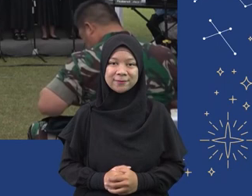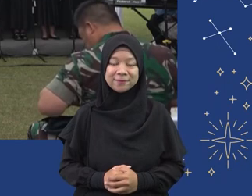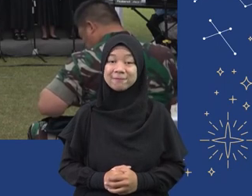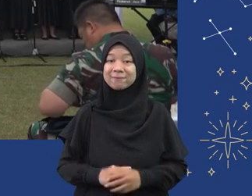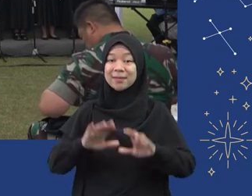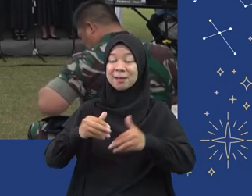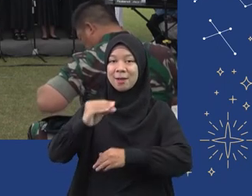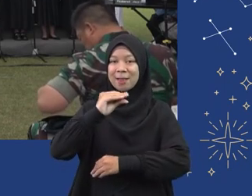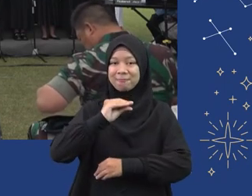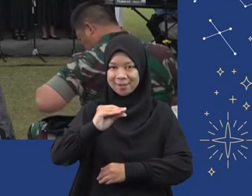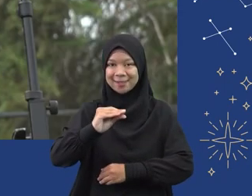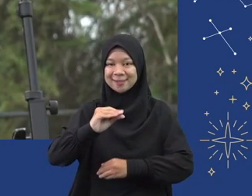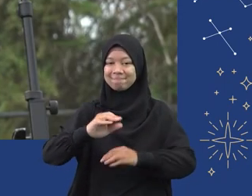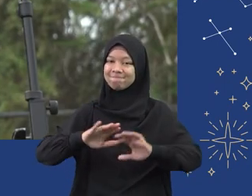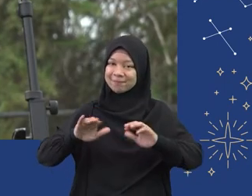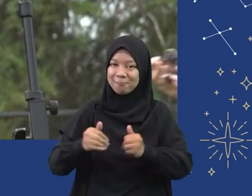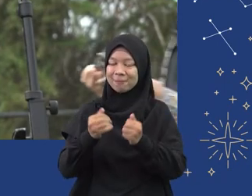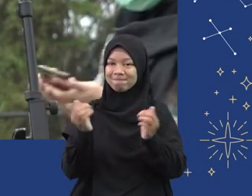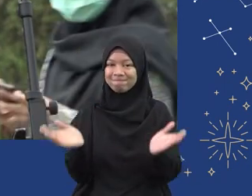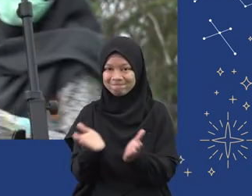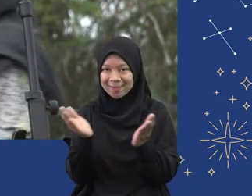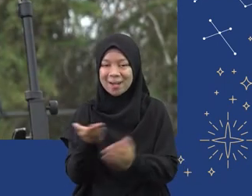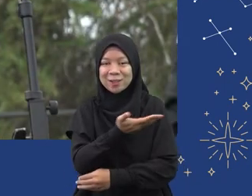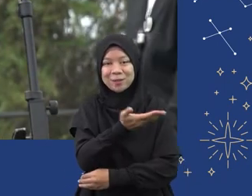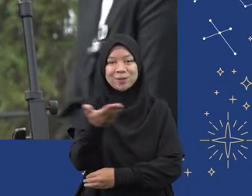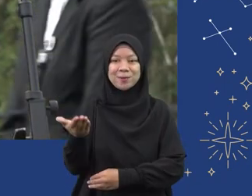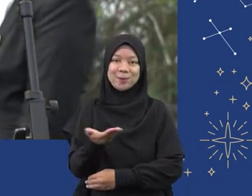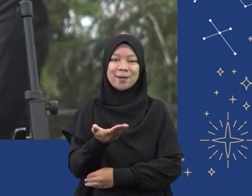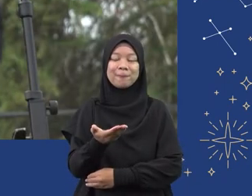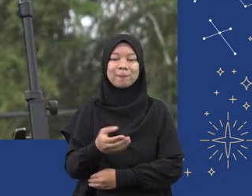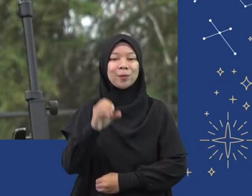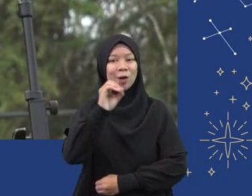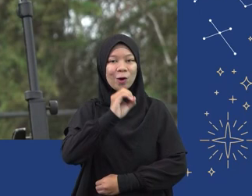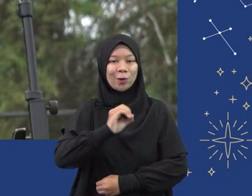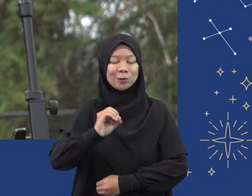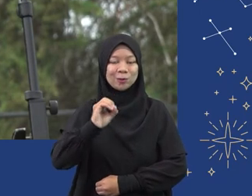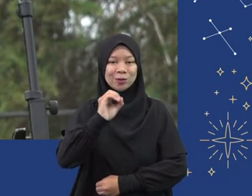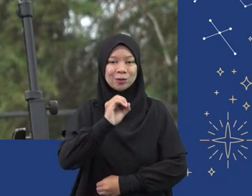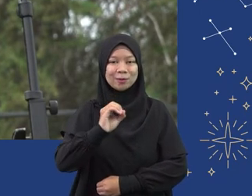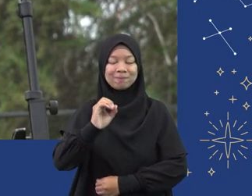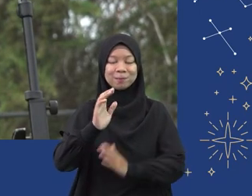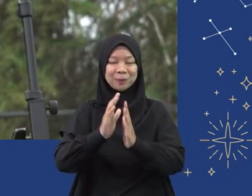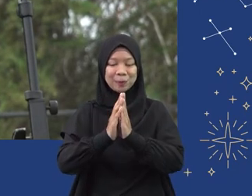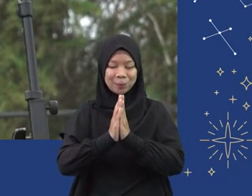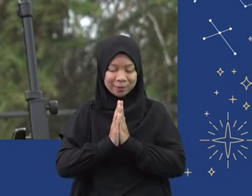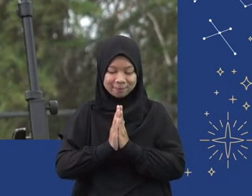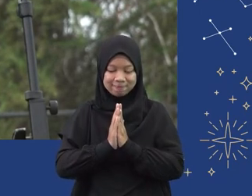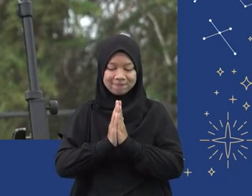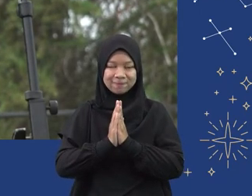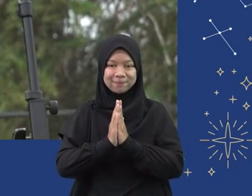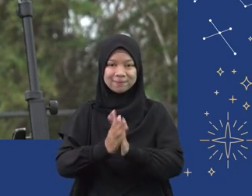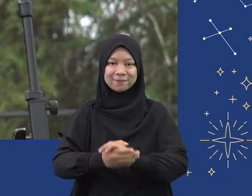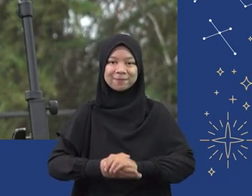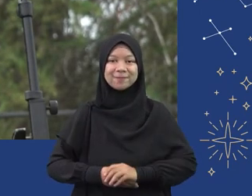Selamat pagi salam sejahtera untuk kita semua Om Swastiastu nama budaya salam kebajikan